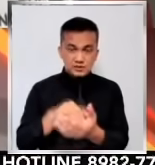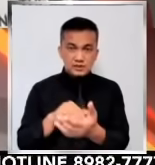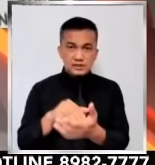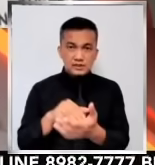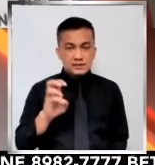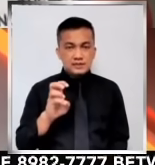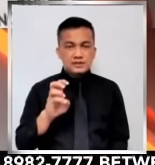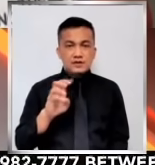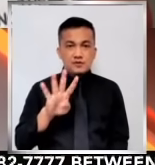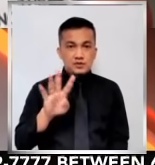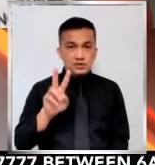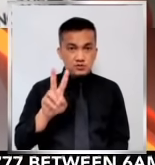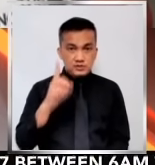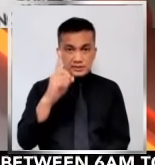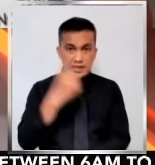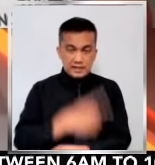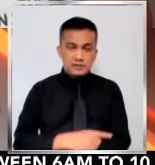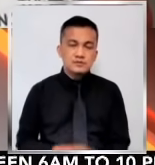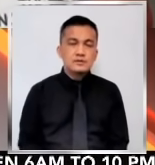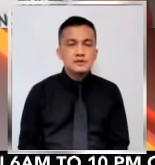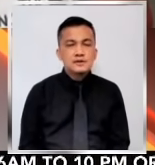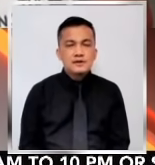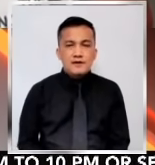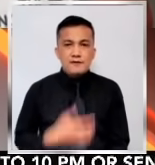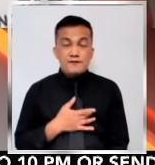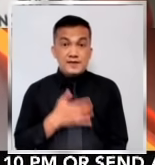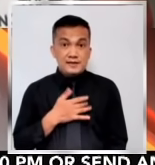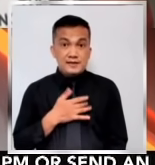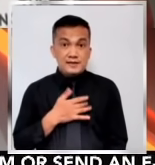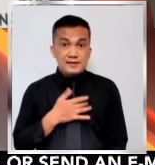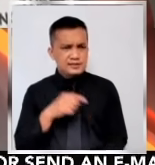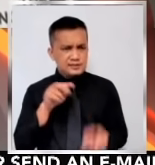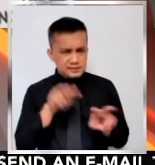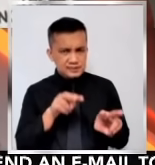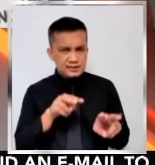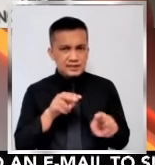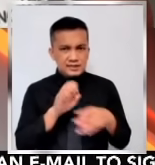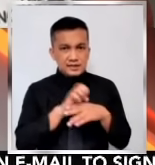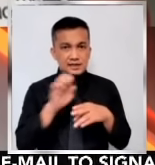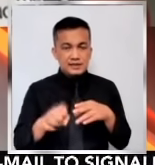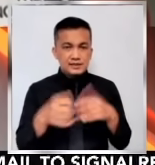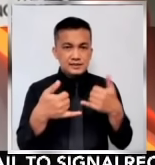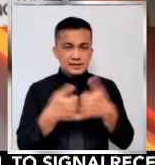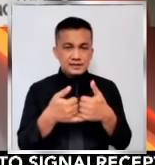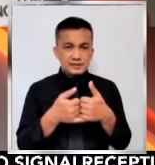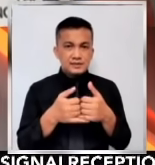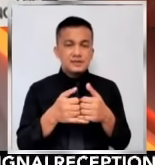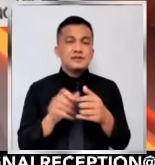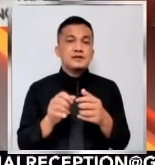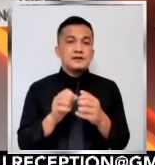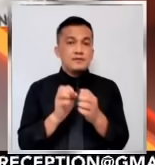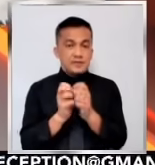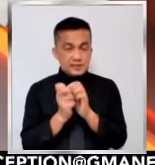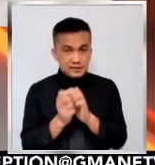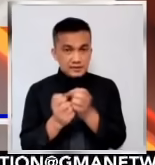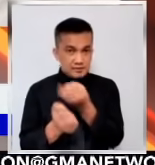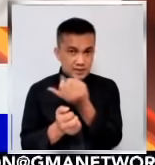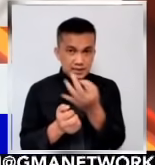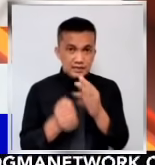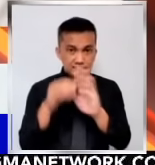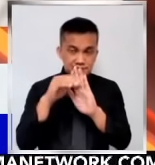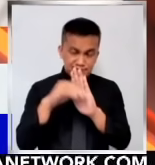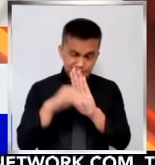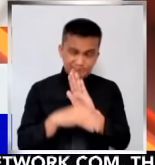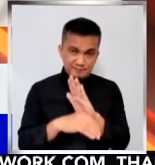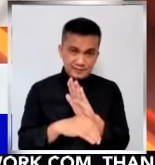I personally feel we're already seeing the end game for the Delta variant. Cases are declining. Just have to be mindful of our